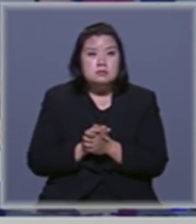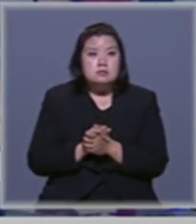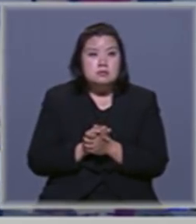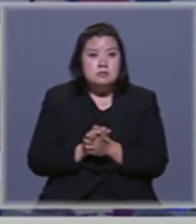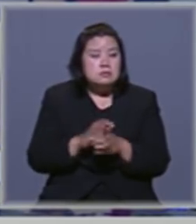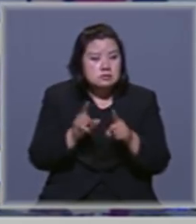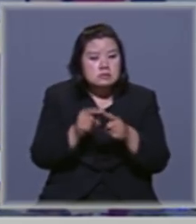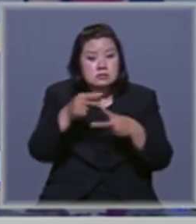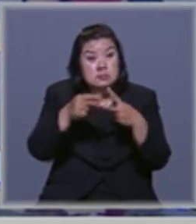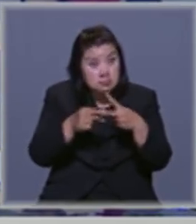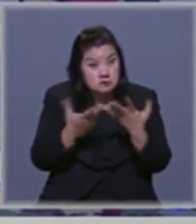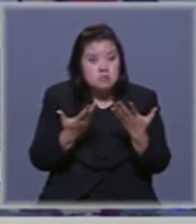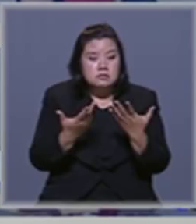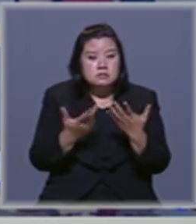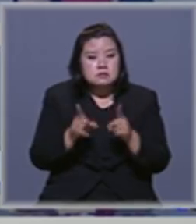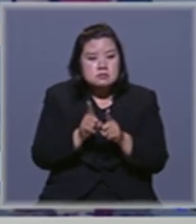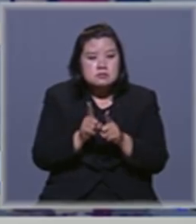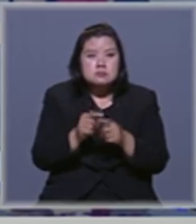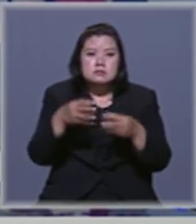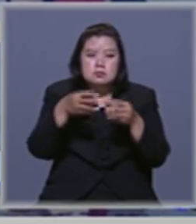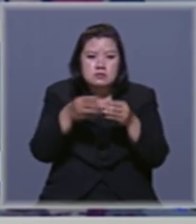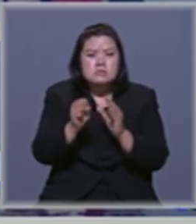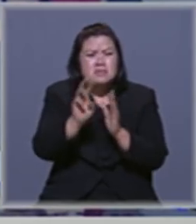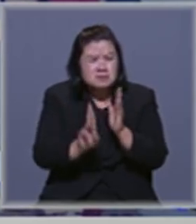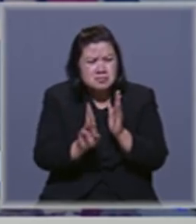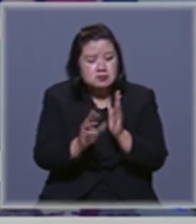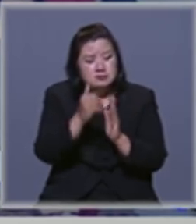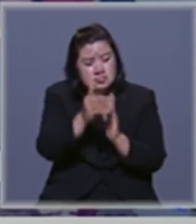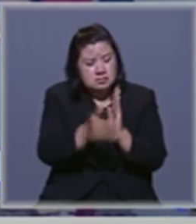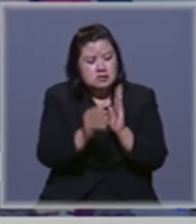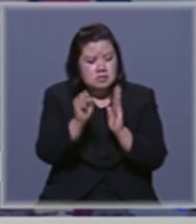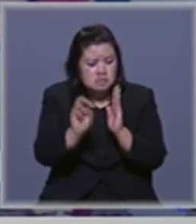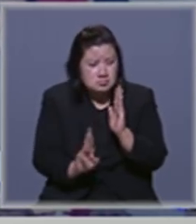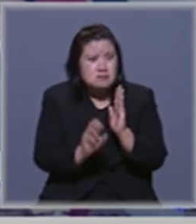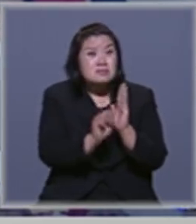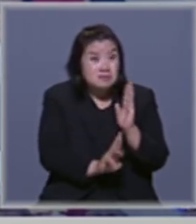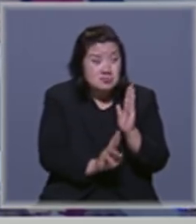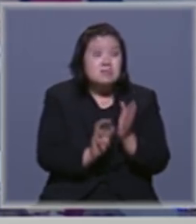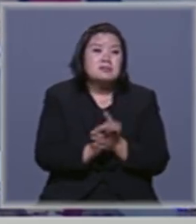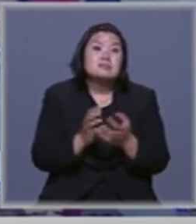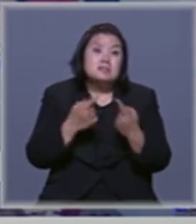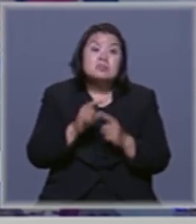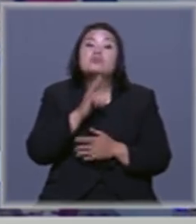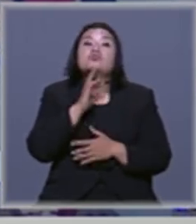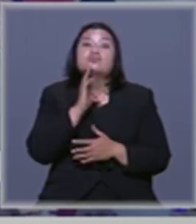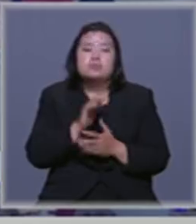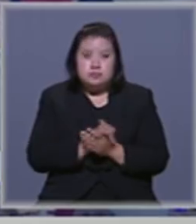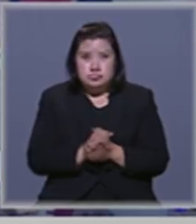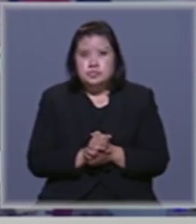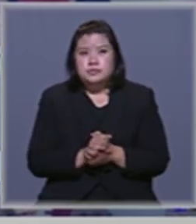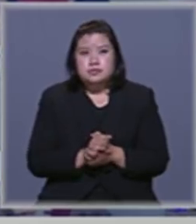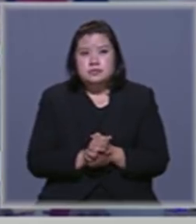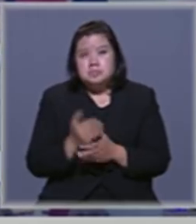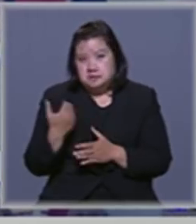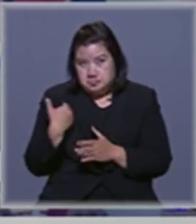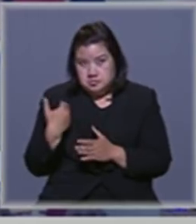นี้เอาไว้สำรองเฉยอะไรเงี้ยอันนี้ผมถามอย่างเงี้ยคนเข้าใจได้แต่ถ้าคุณเดินไปจังหวัดหนึ่งเฮ้ยมี5เข